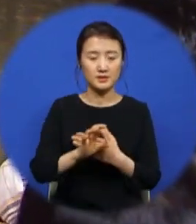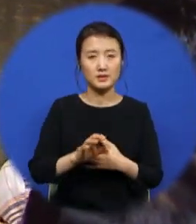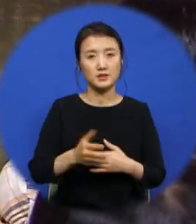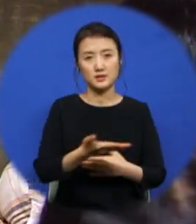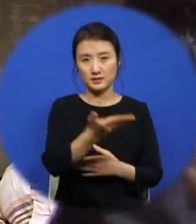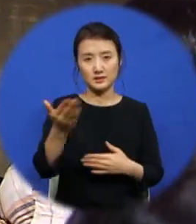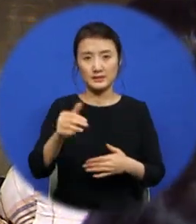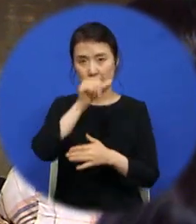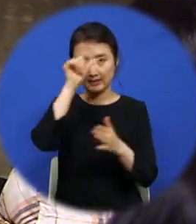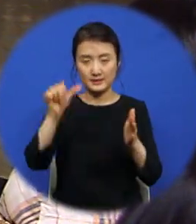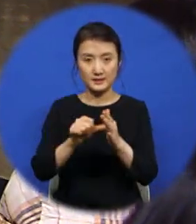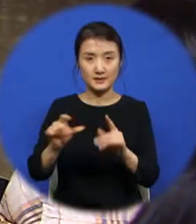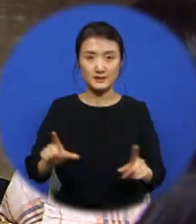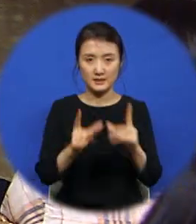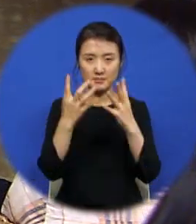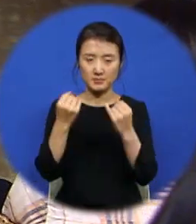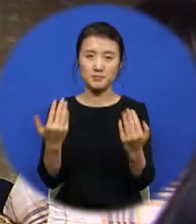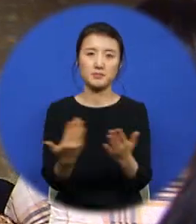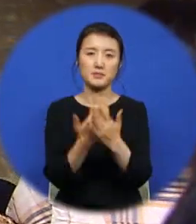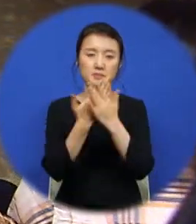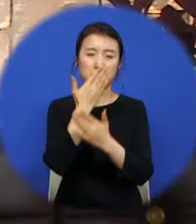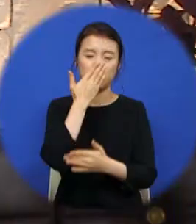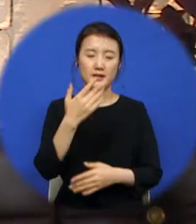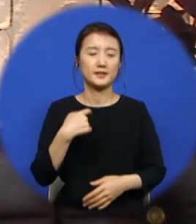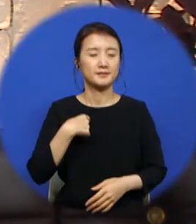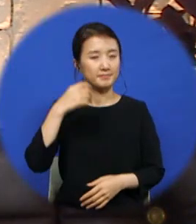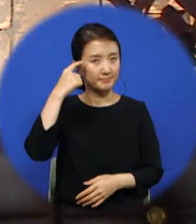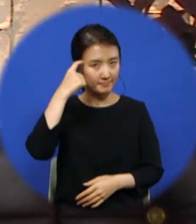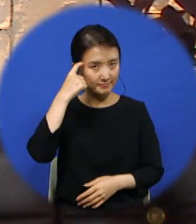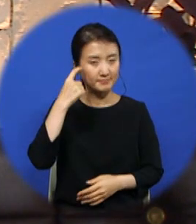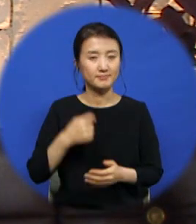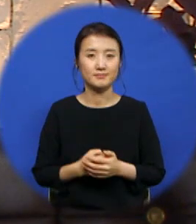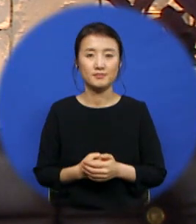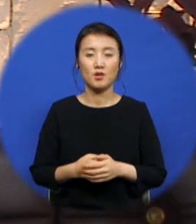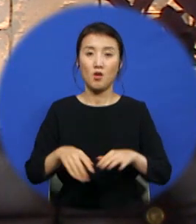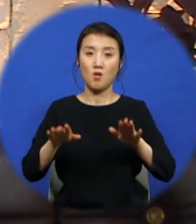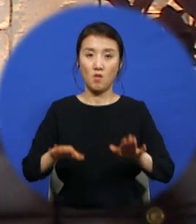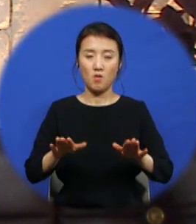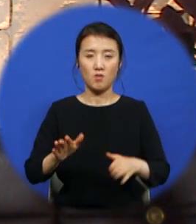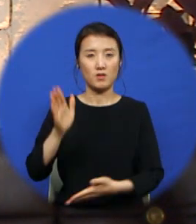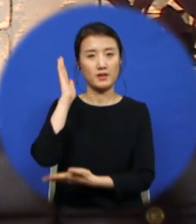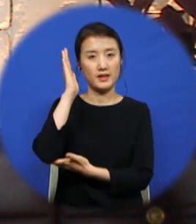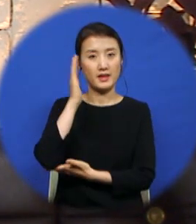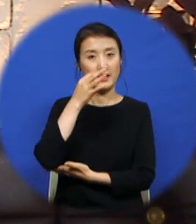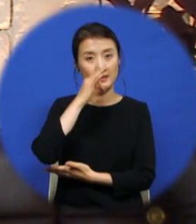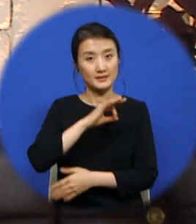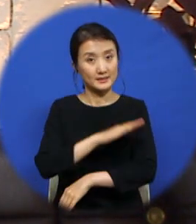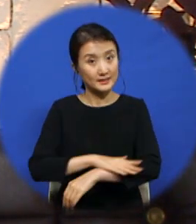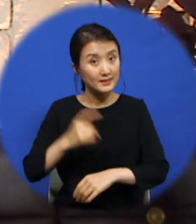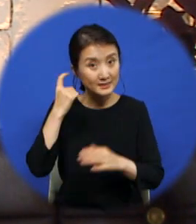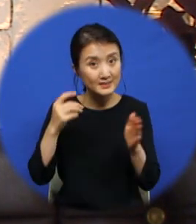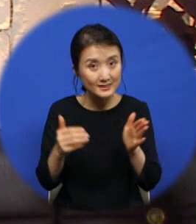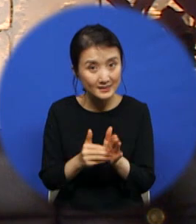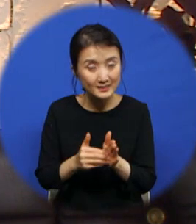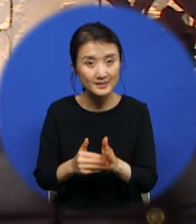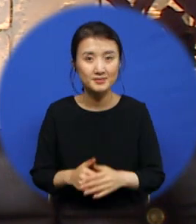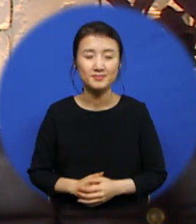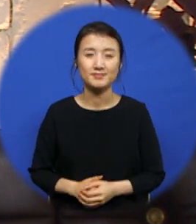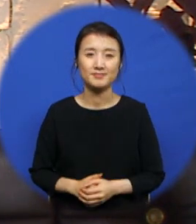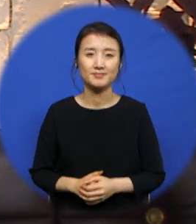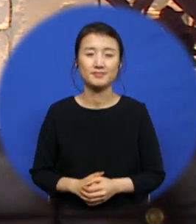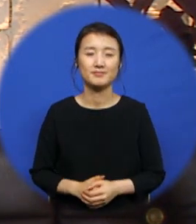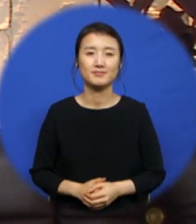훨씬 더 이렇게 발전시킬 수 있지 않겠나 생각을 갖게 됩니다 그럼 오늘 유익한 감는 잘 들으셨죠 예